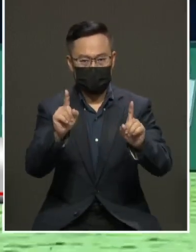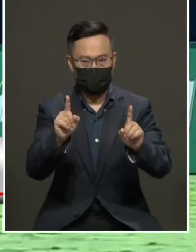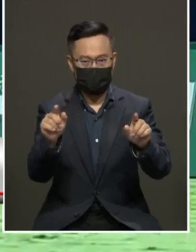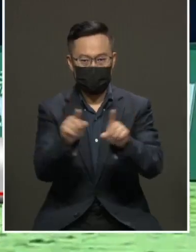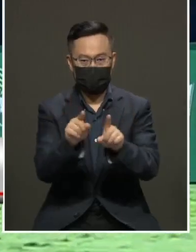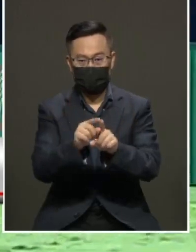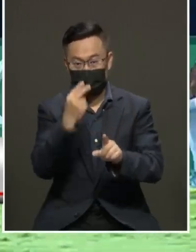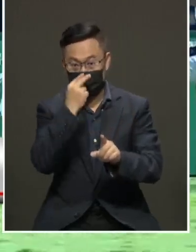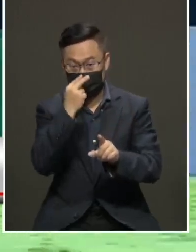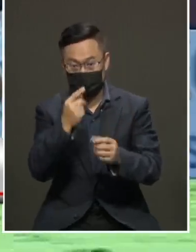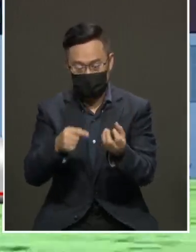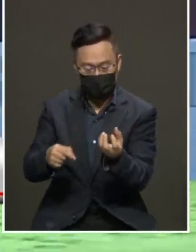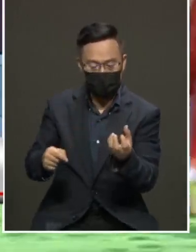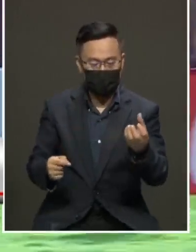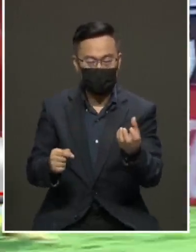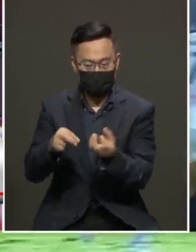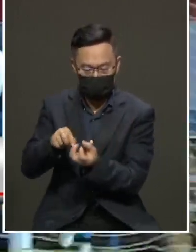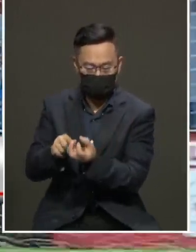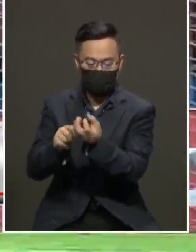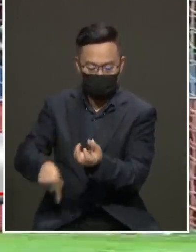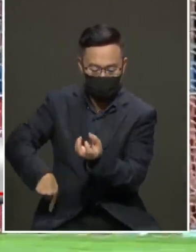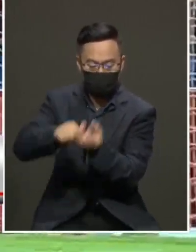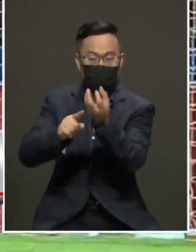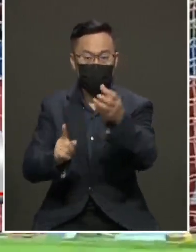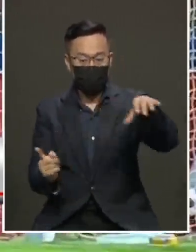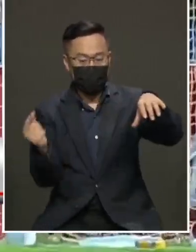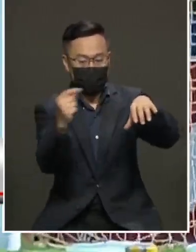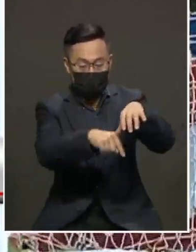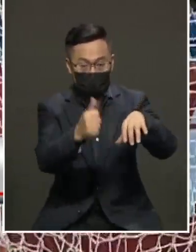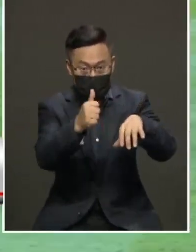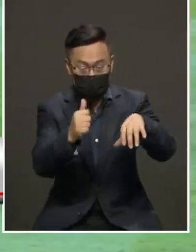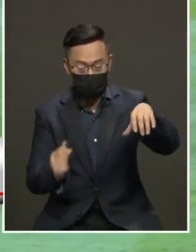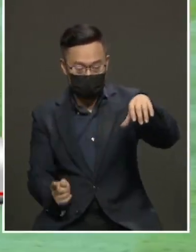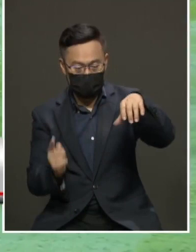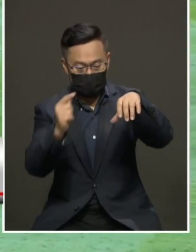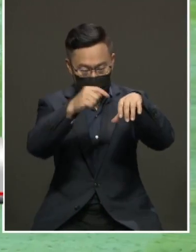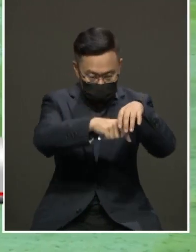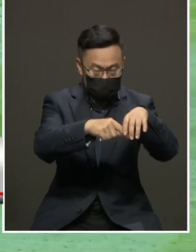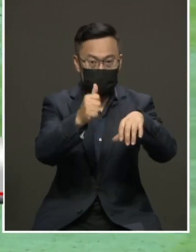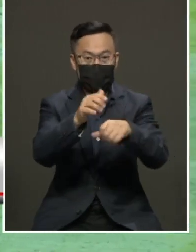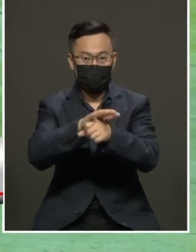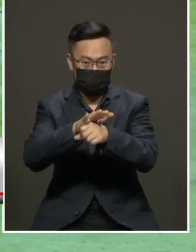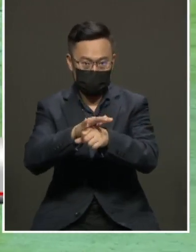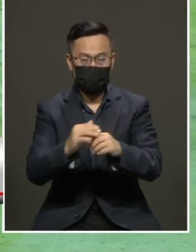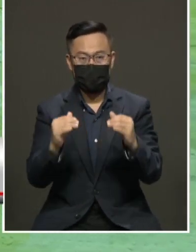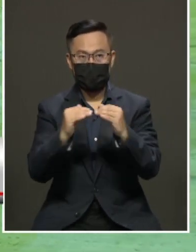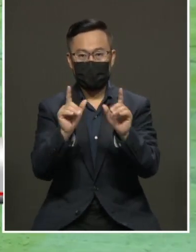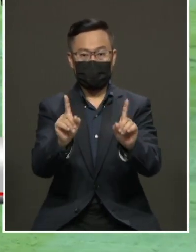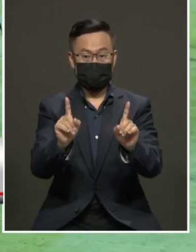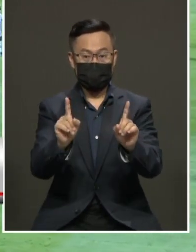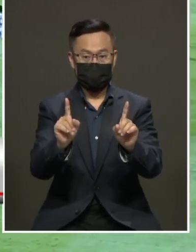ะคะเดี๋ยวมีภาพช้าให้ดูอีกครั้งนึงการกระดกบอลลูกนี้ของเขามันย้อยๆแล้วก็เข้าประตูไปค่ะเสมอกัน 1-1